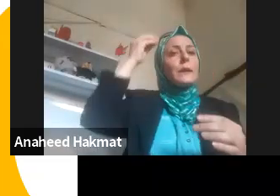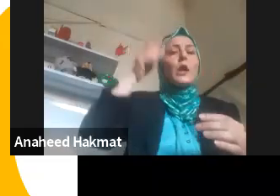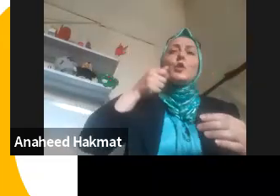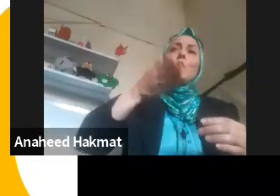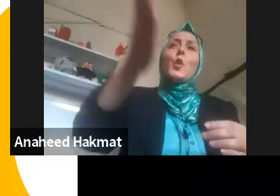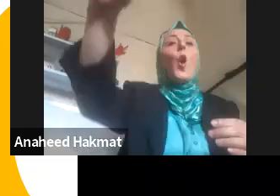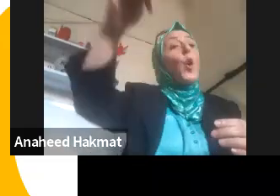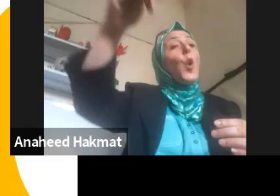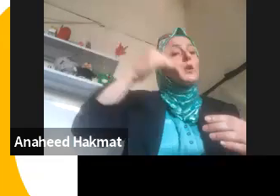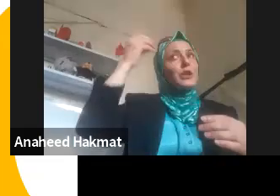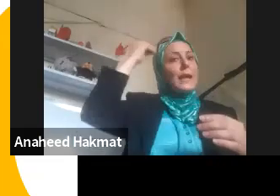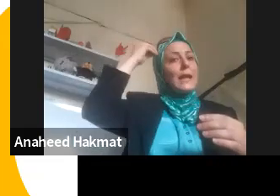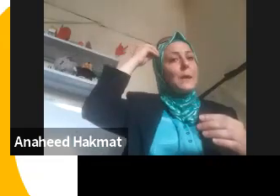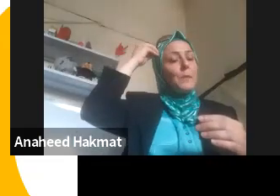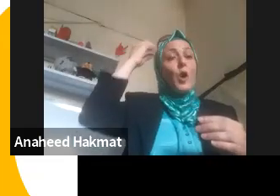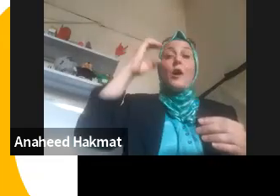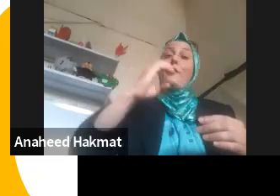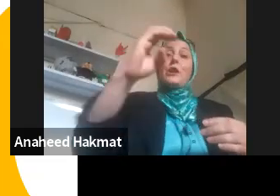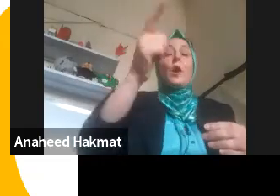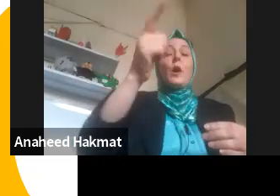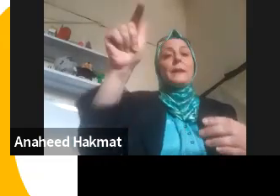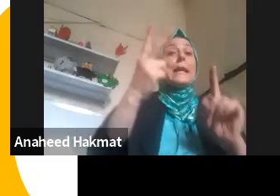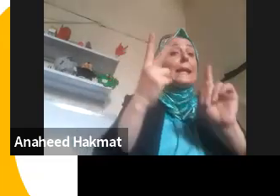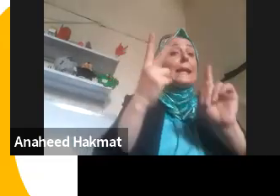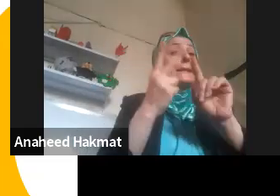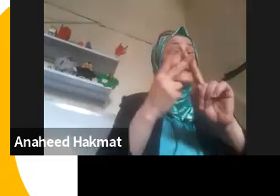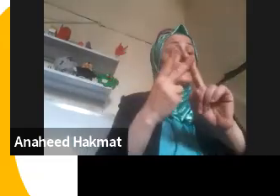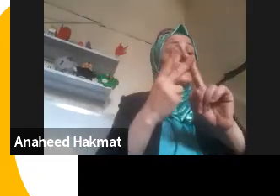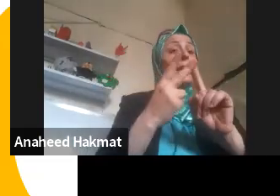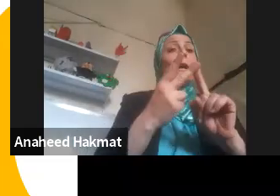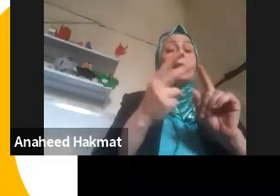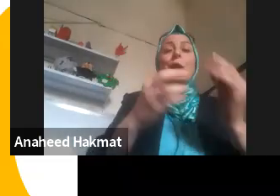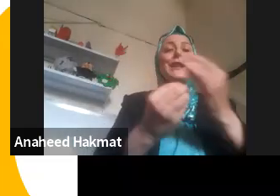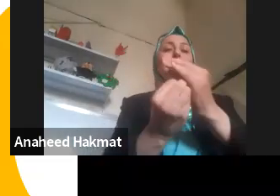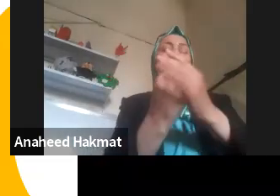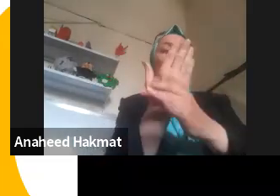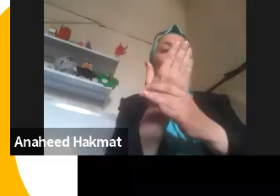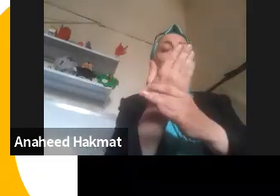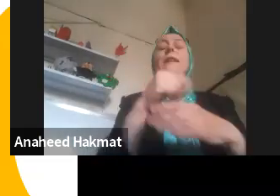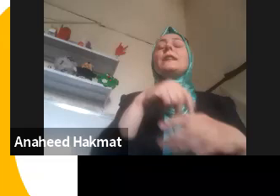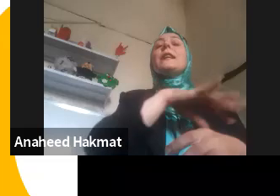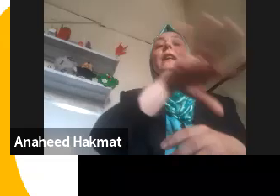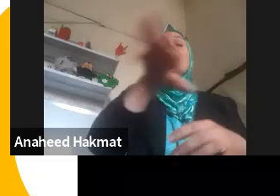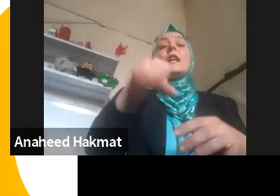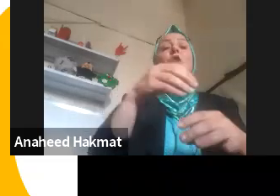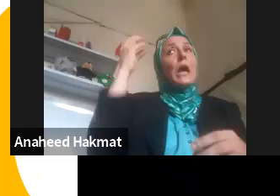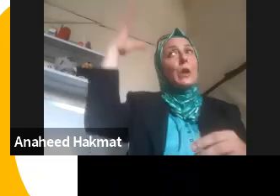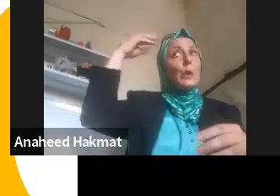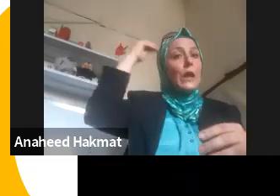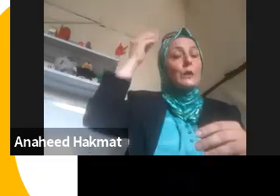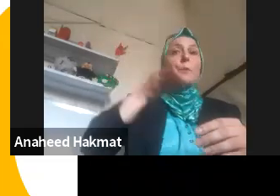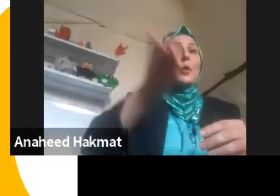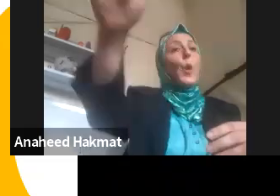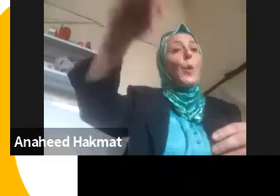الثانية اللي هي تحديث وإنشاء آليات المساءلة والتغذية الراجعة، المهم تكون متاحة ملائمة للجنس والفئات